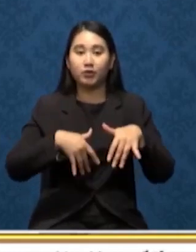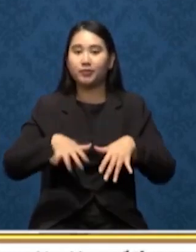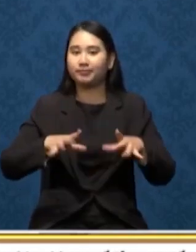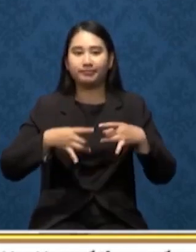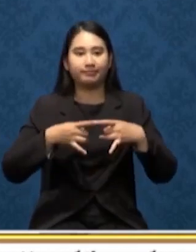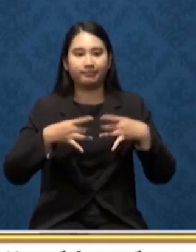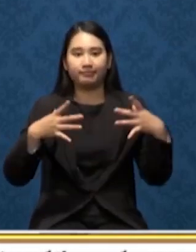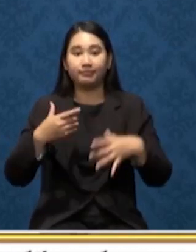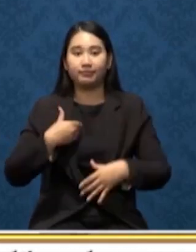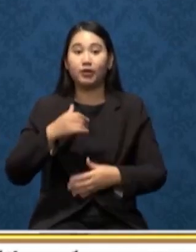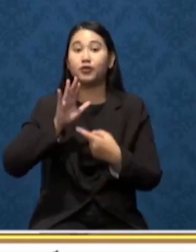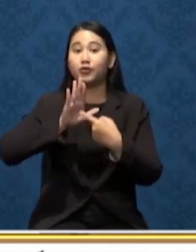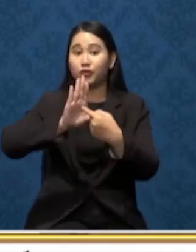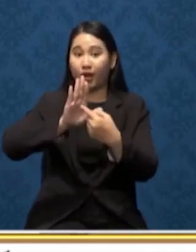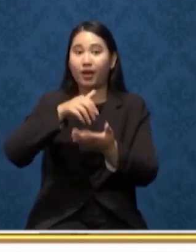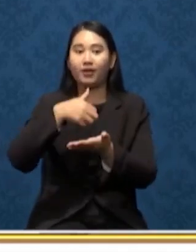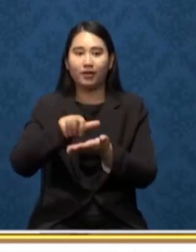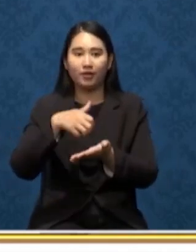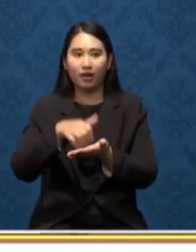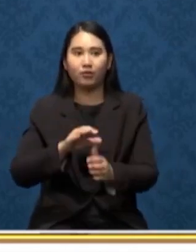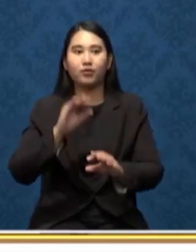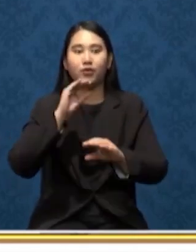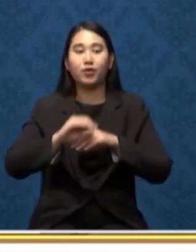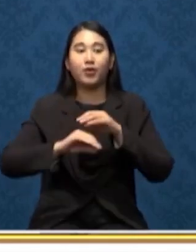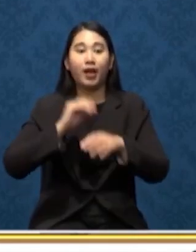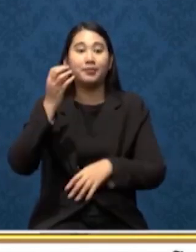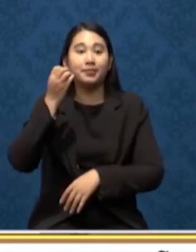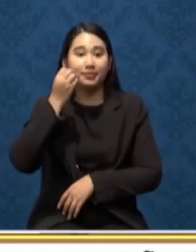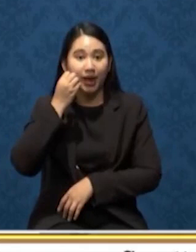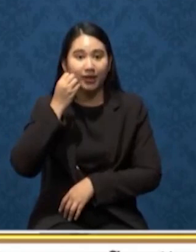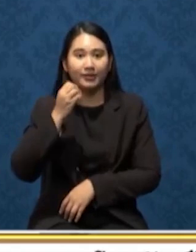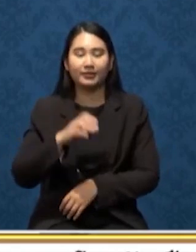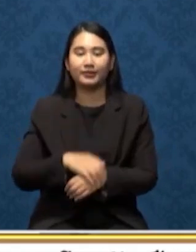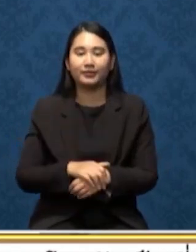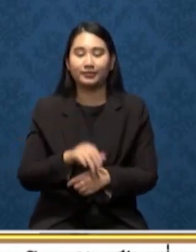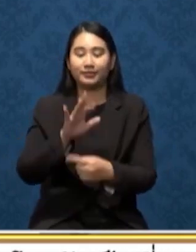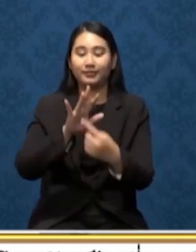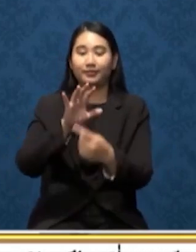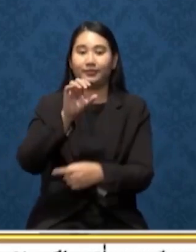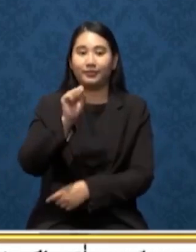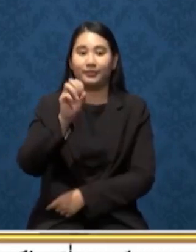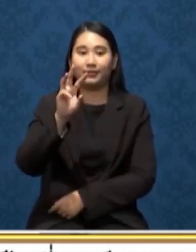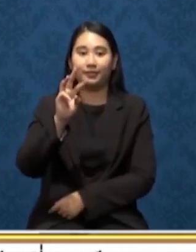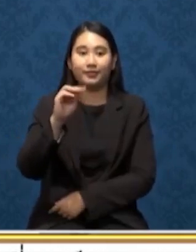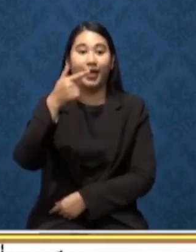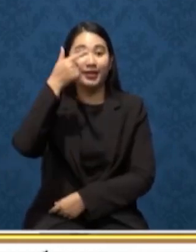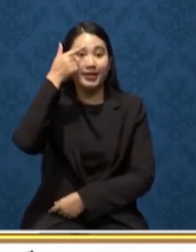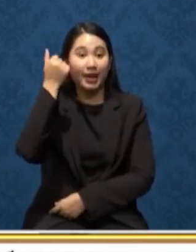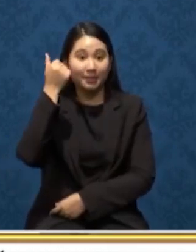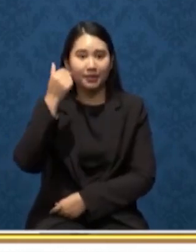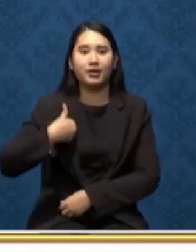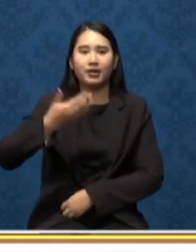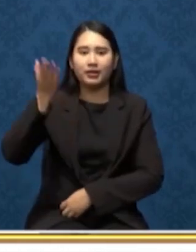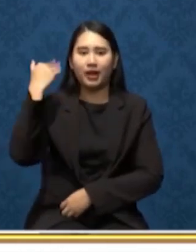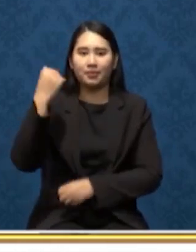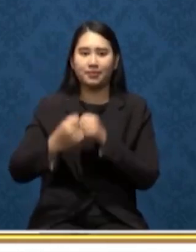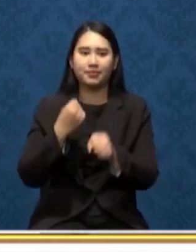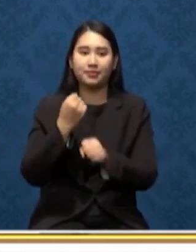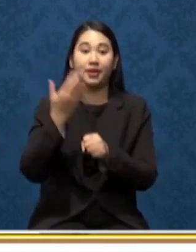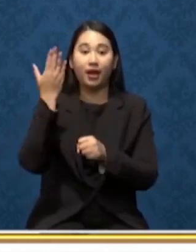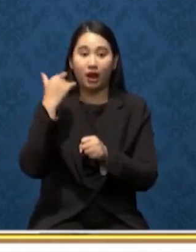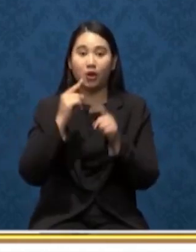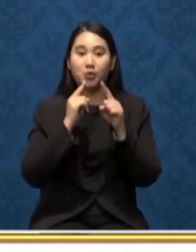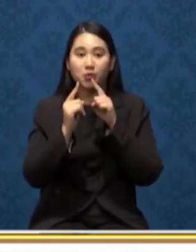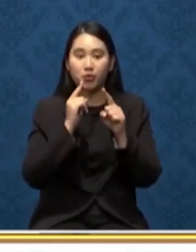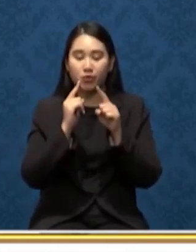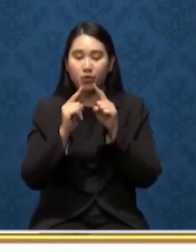ชนยกตัวอย่างอย่างเช่นโครงการเอื้ออาธรแสมดำนะครับท่านประธานที่ผมหารือกับประธานไปแล้วในช่วงปีที่ผ่านมานะครับ